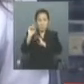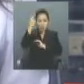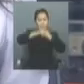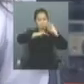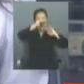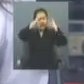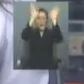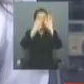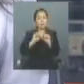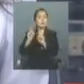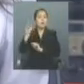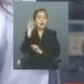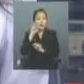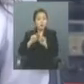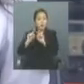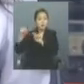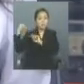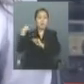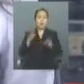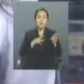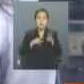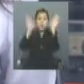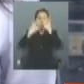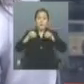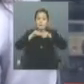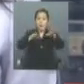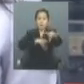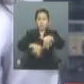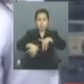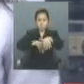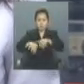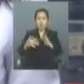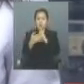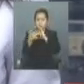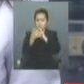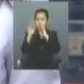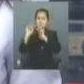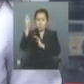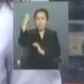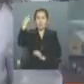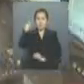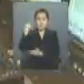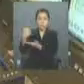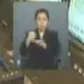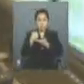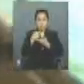อหาที่จะยืนยันในหลักของความเป็นสื่อสาธารณะโดยที่ไม่ทิ้งเทคโนโลยีที่ทันสมัยค่ะ